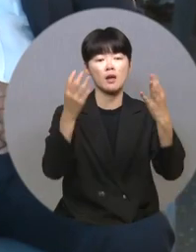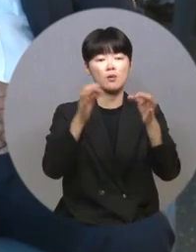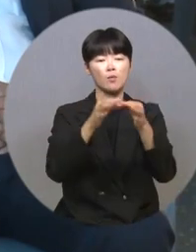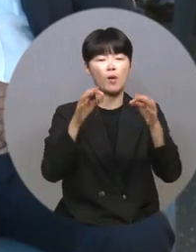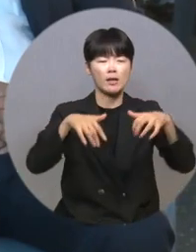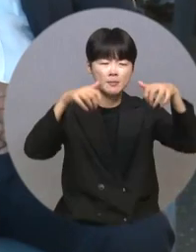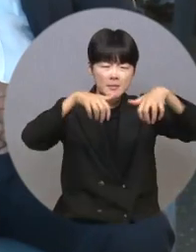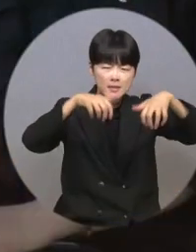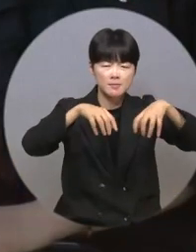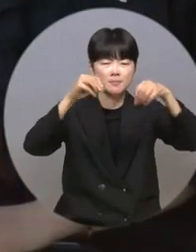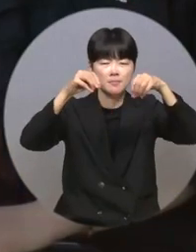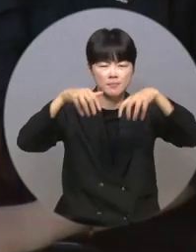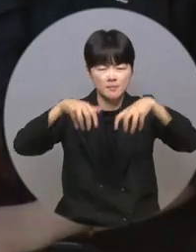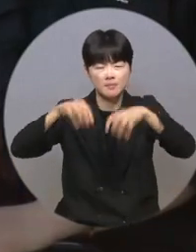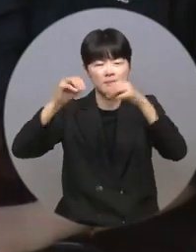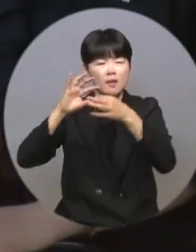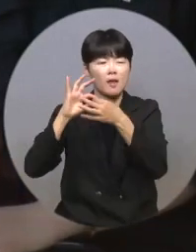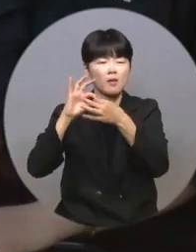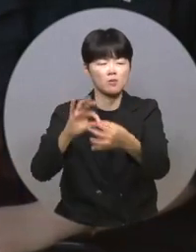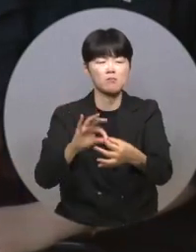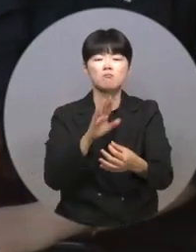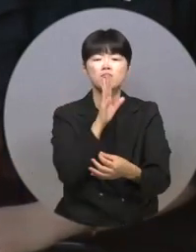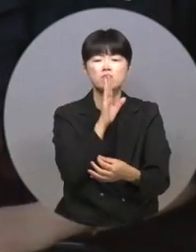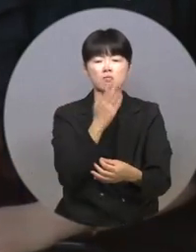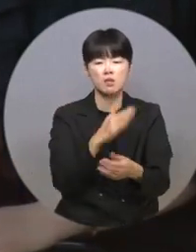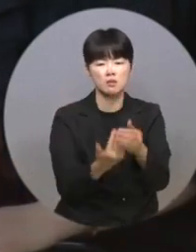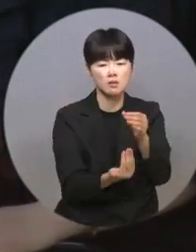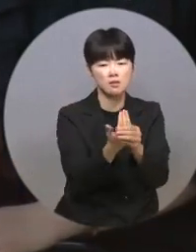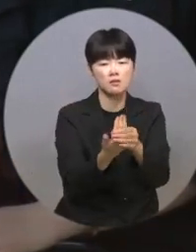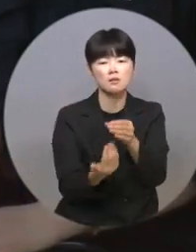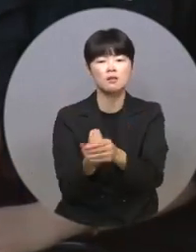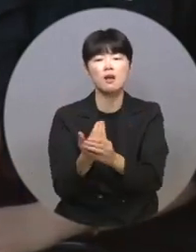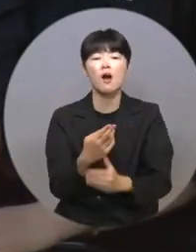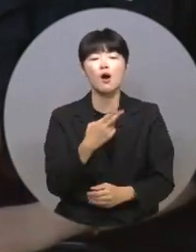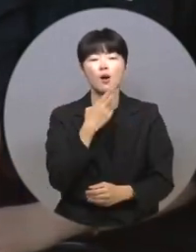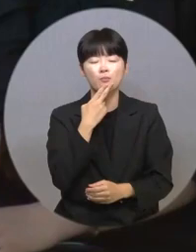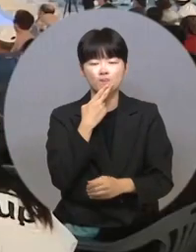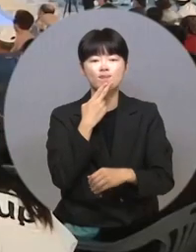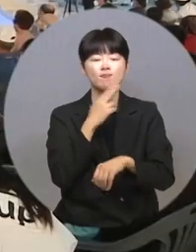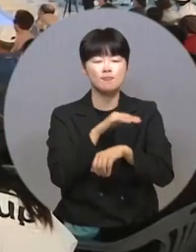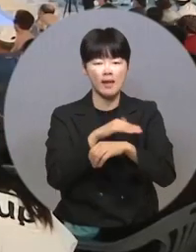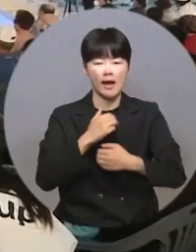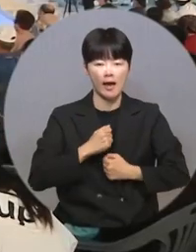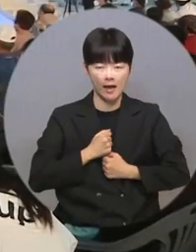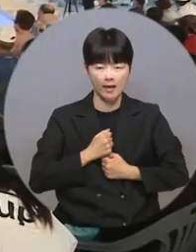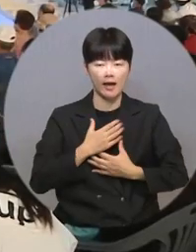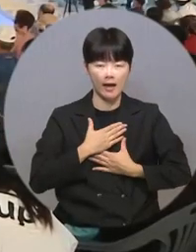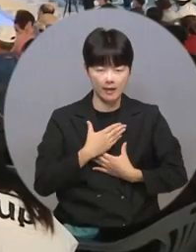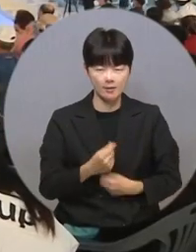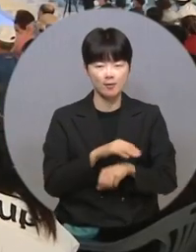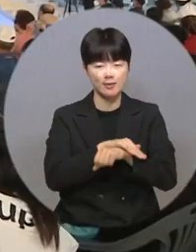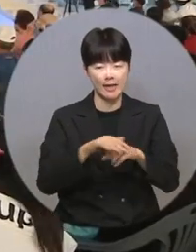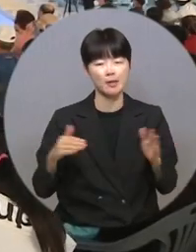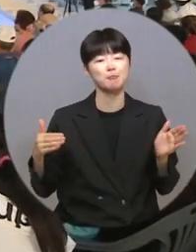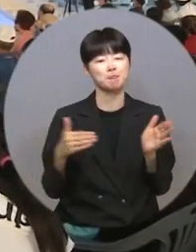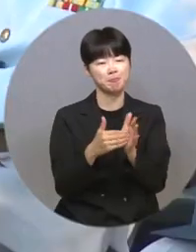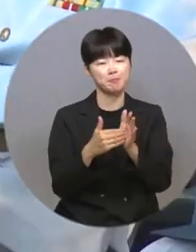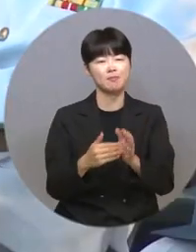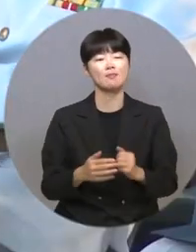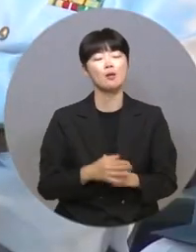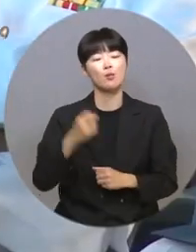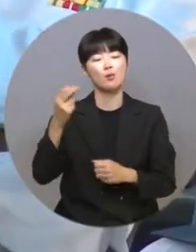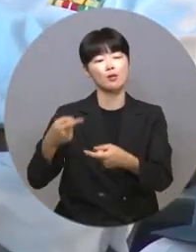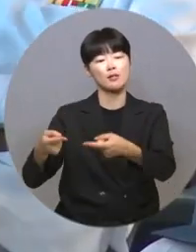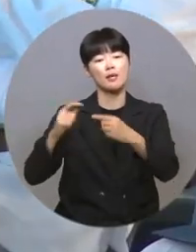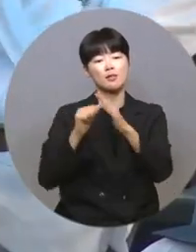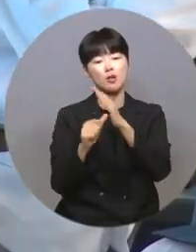비에도 불구하고 단 한 건의 사고도 없이 대회가 마무리되었으며 참가 선수단을 포함한 3만여 명이